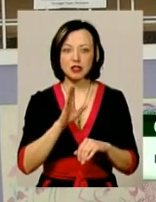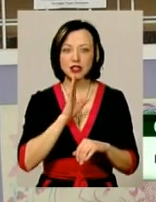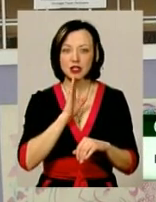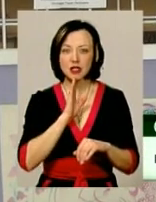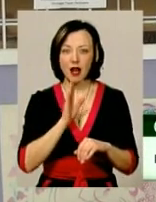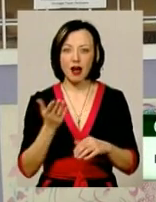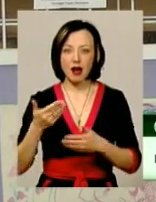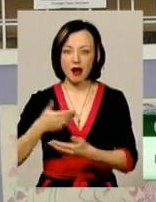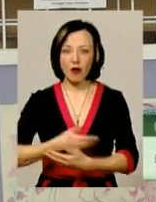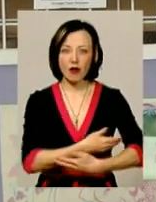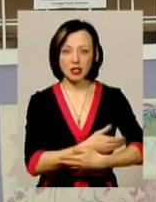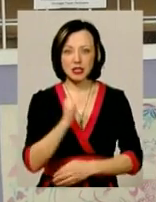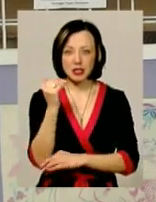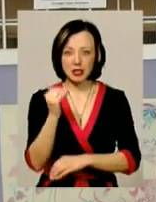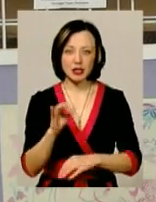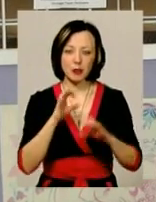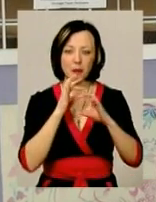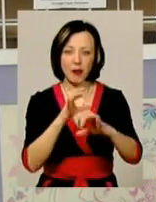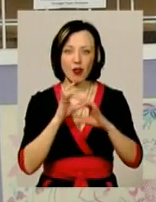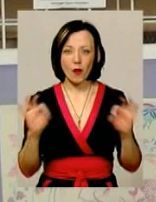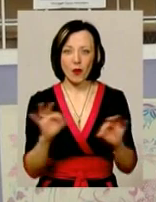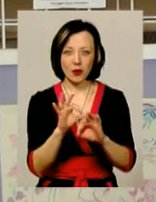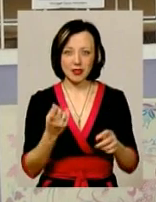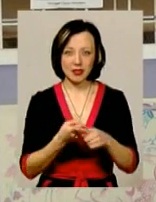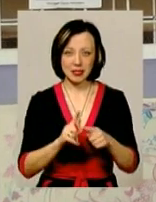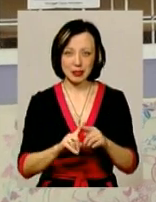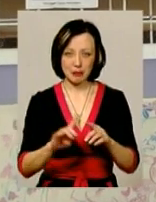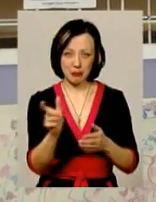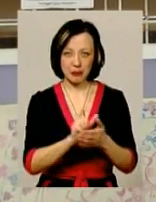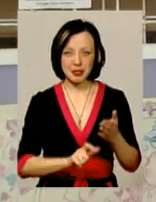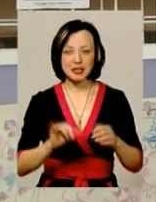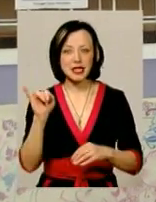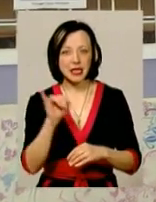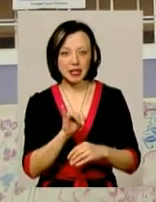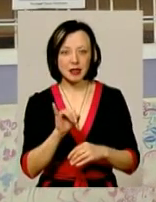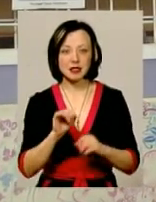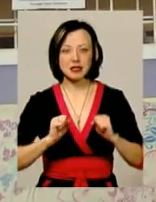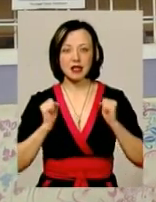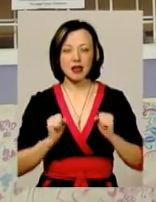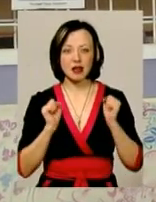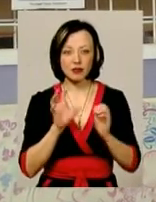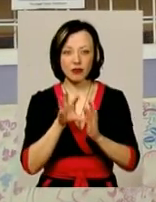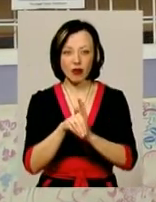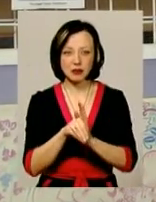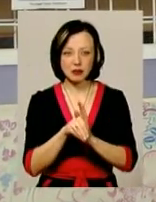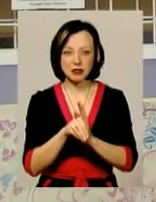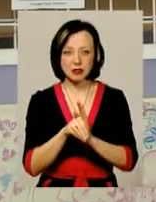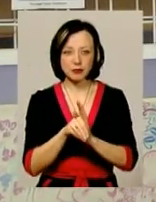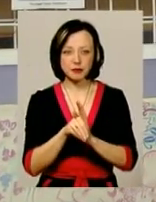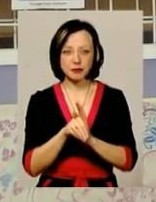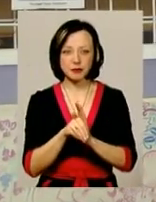який надає мелодії цій колисковій. І старалася вести саме